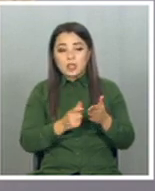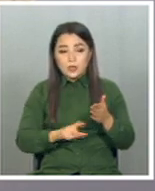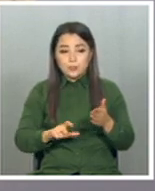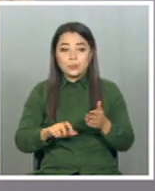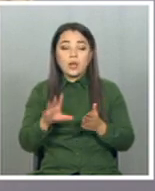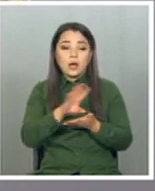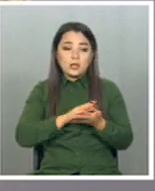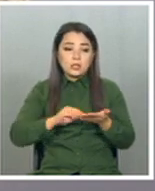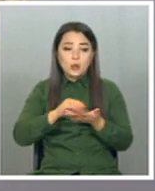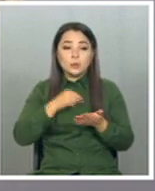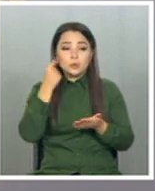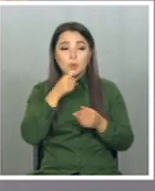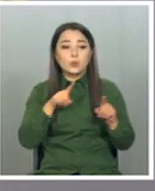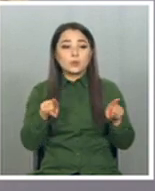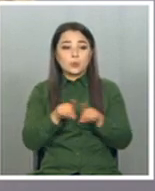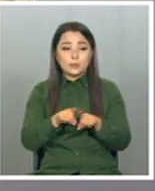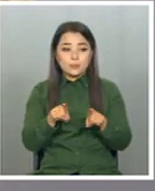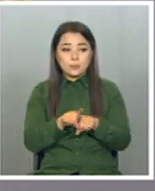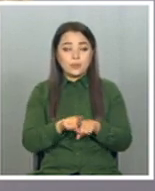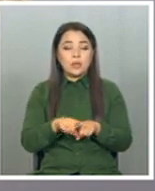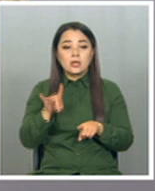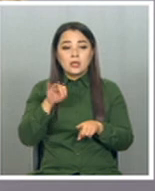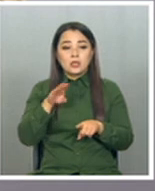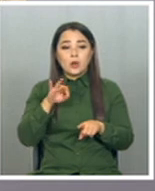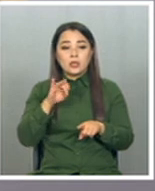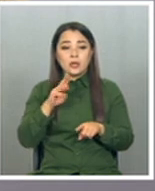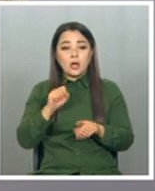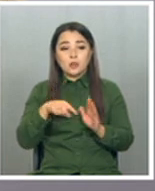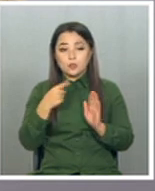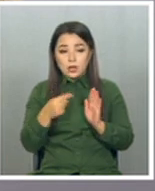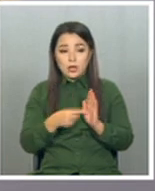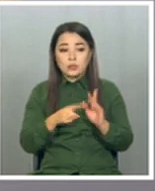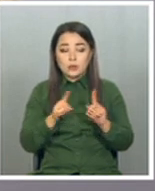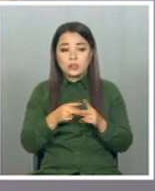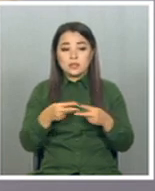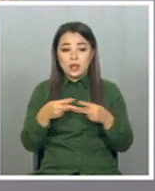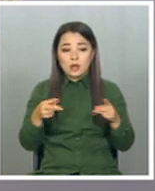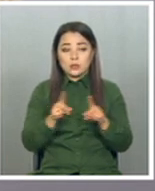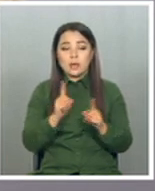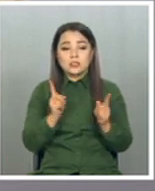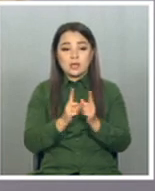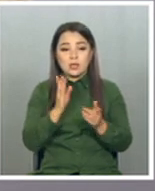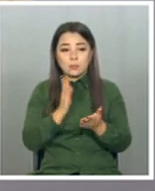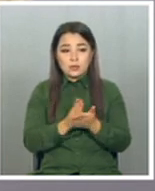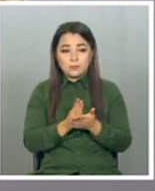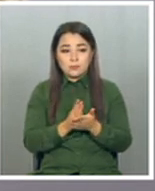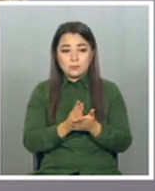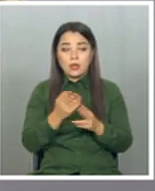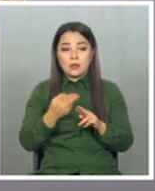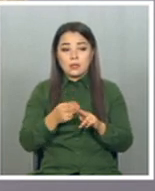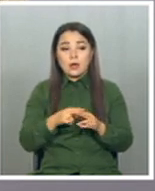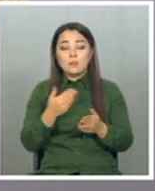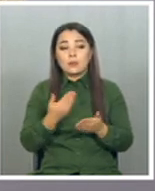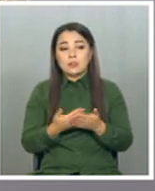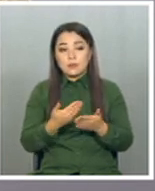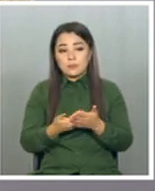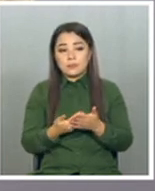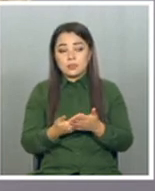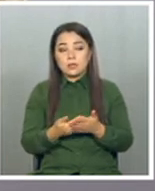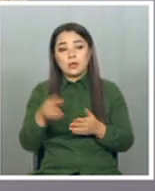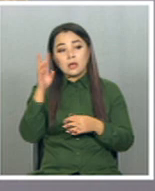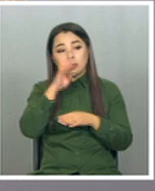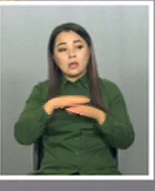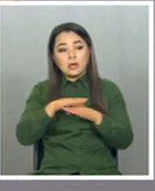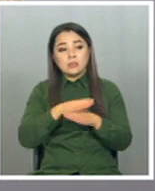қайталау түрлерімен қатар риторикалық сұрақтар мен теңеулер де кездеседі. Мысалы, елің